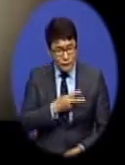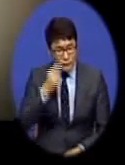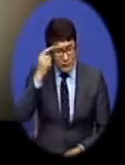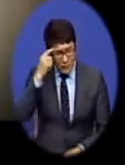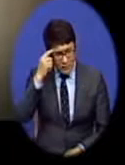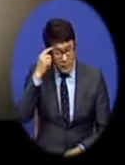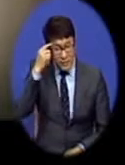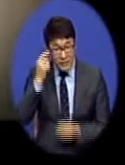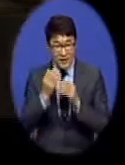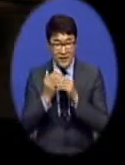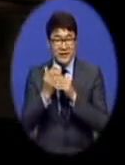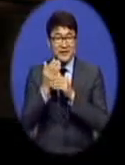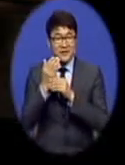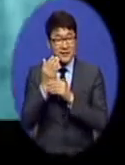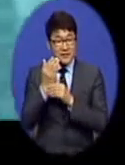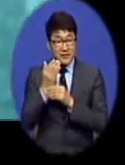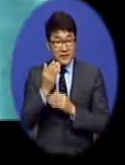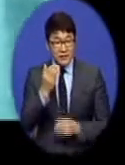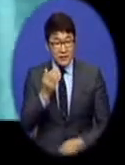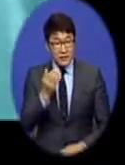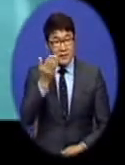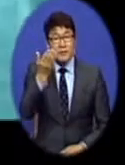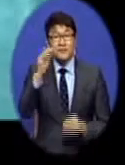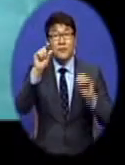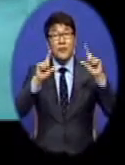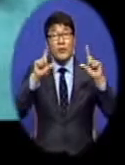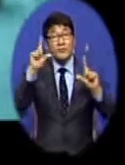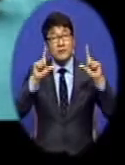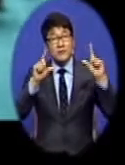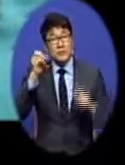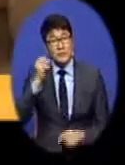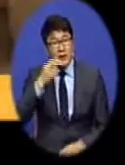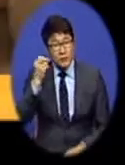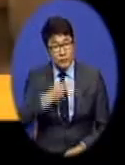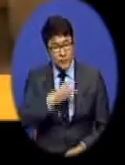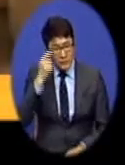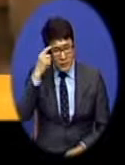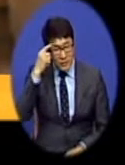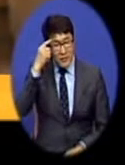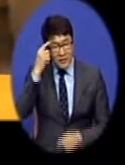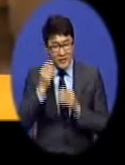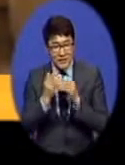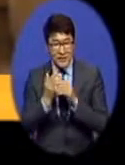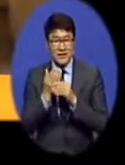자꾸 생각나. 그 모습이 자꾸자꾸 생각나.